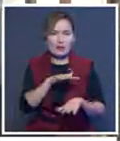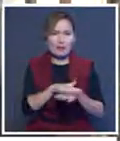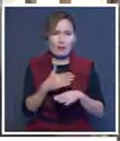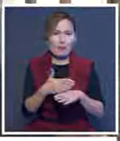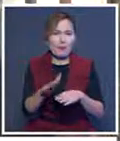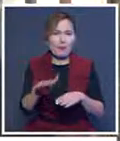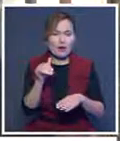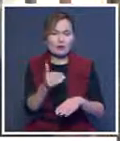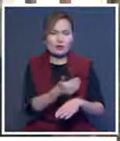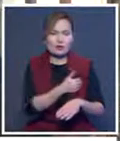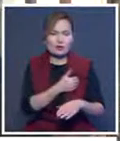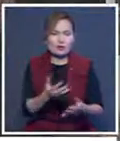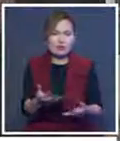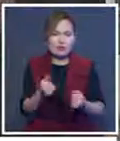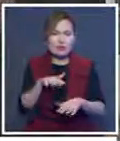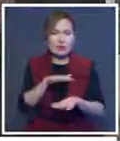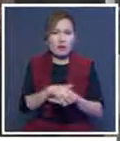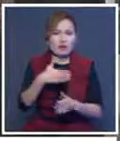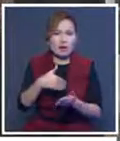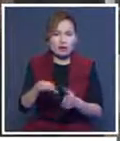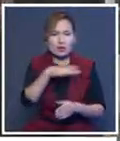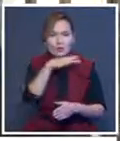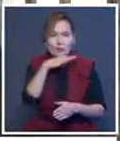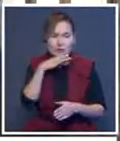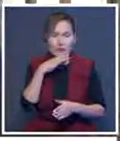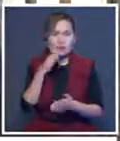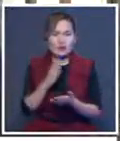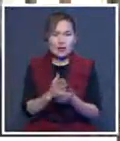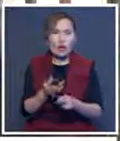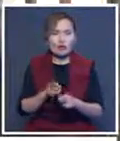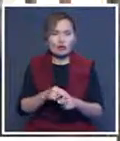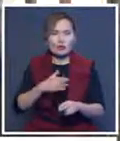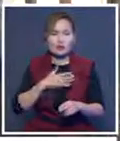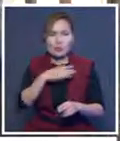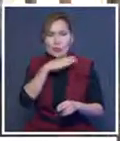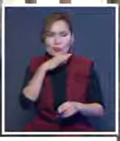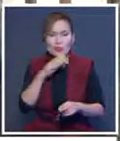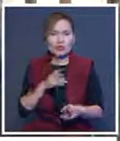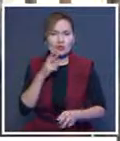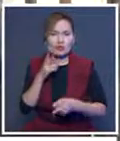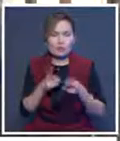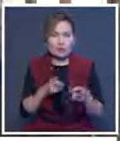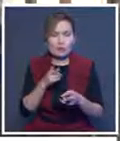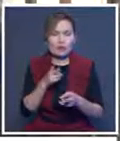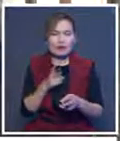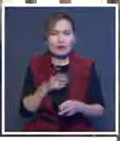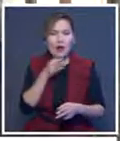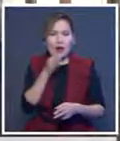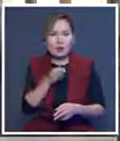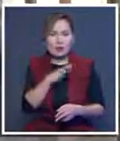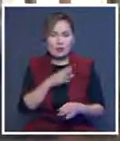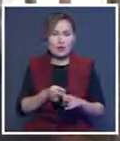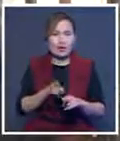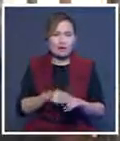кезегінде жаңадан бастап жатқан стартап кәсіпкерлерге қиындау болып келеді. Біз ұсынысымызды айттық, халық қалаулылары осы мәселелердің өзекті екенін ескере